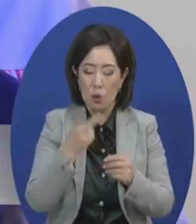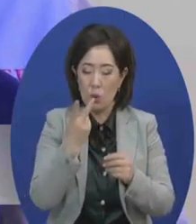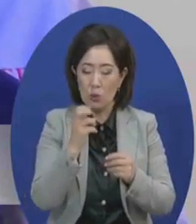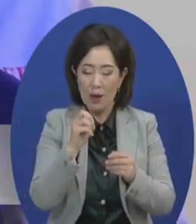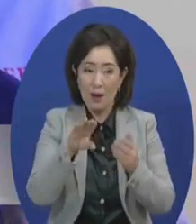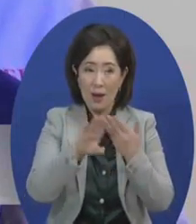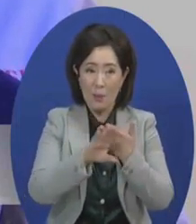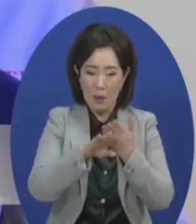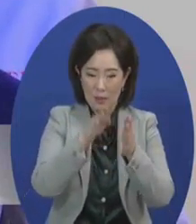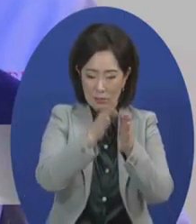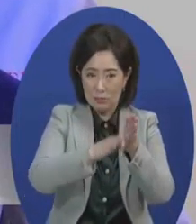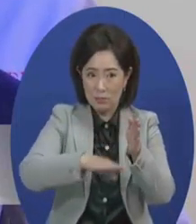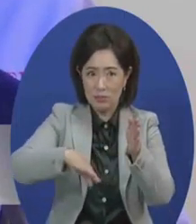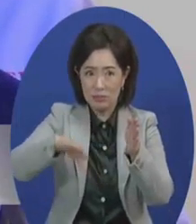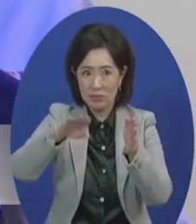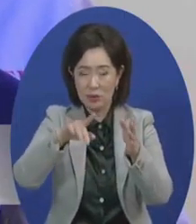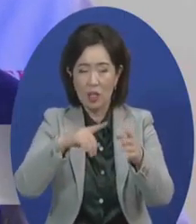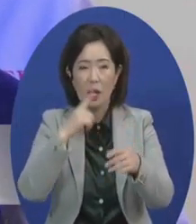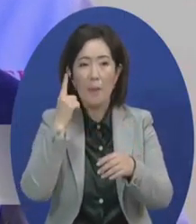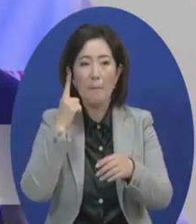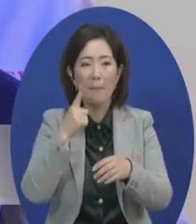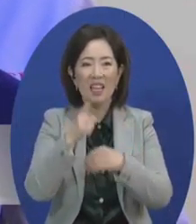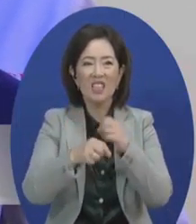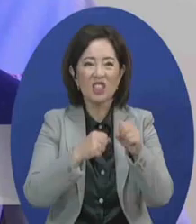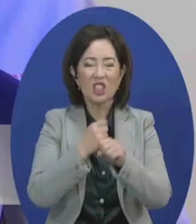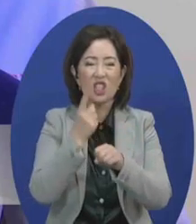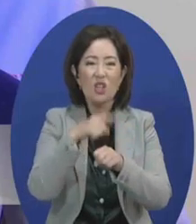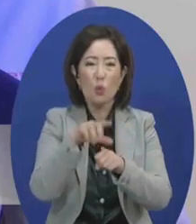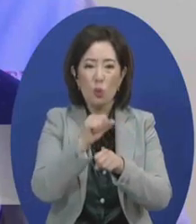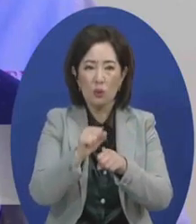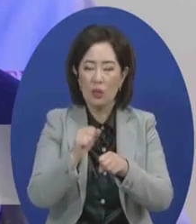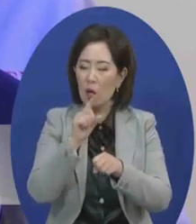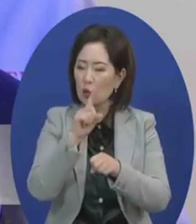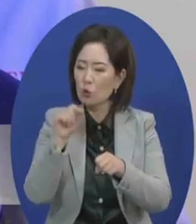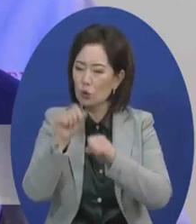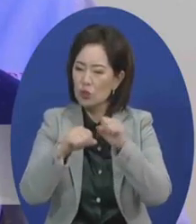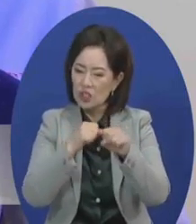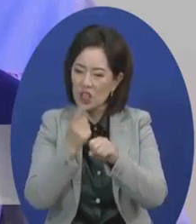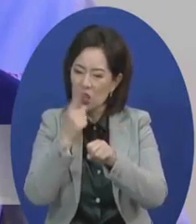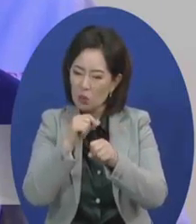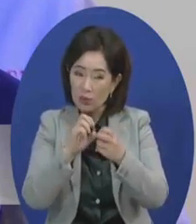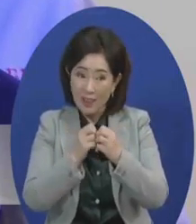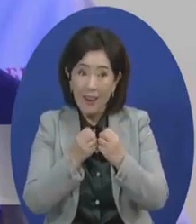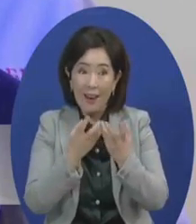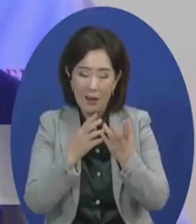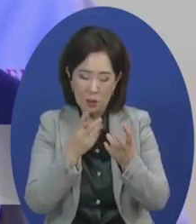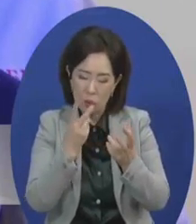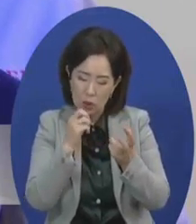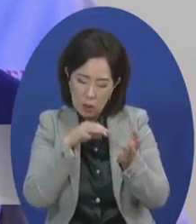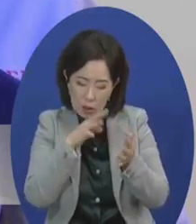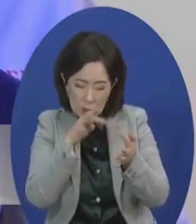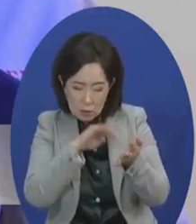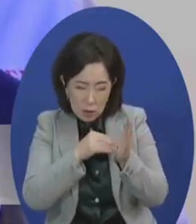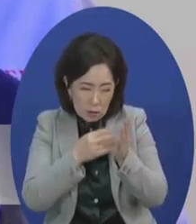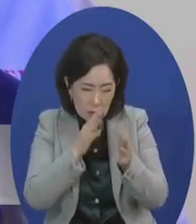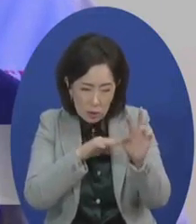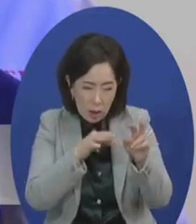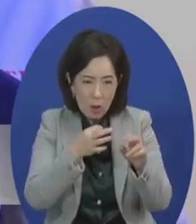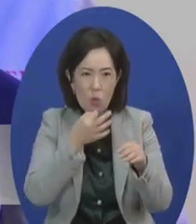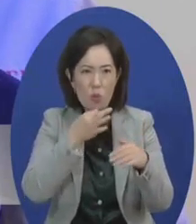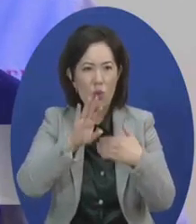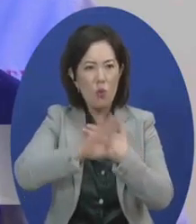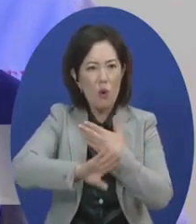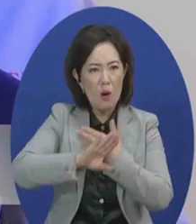боломж хийхдээ бол 1000 жилд нэг удаа 100 жилд нэг удаа хийх үерийн оршицын тооцоон дээр үндэслэж энэ гарч буй эрсдлээс